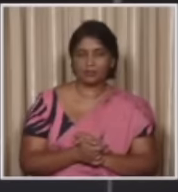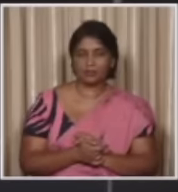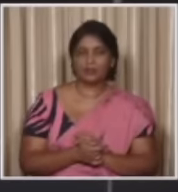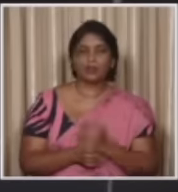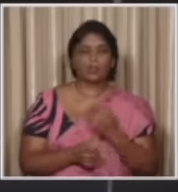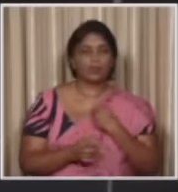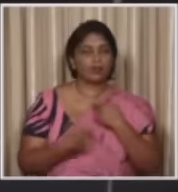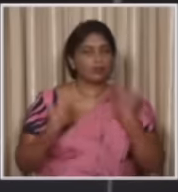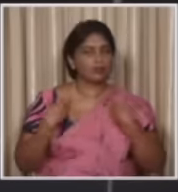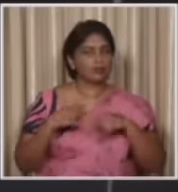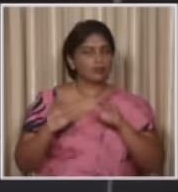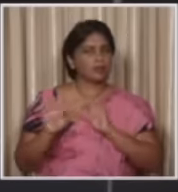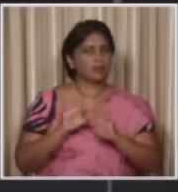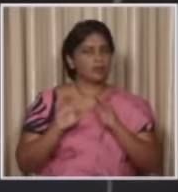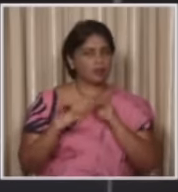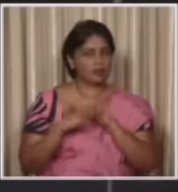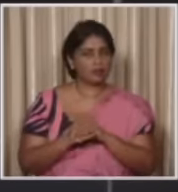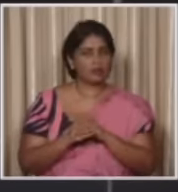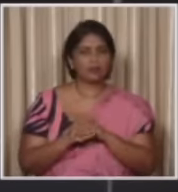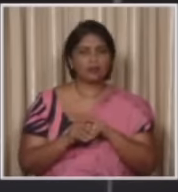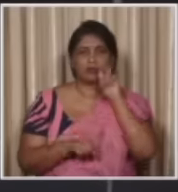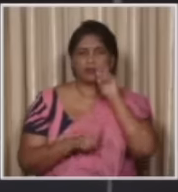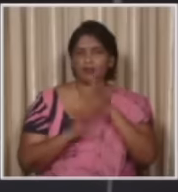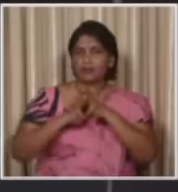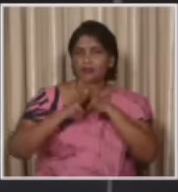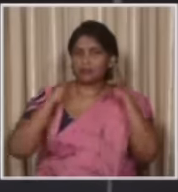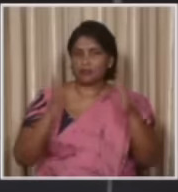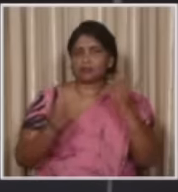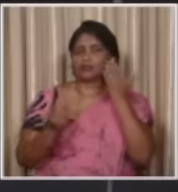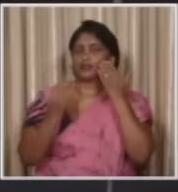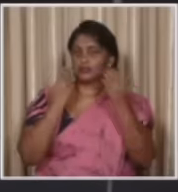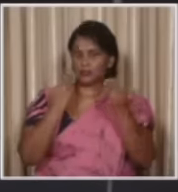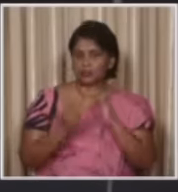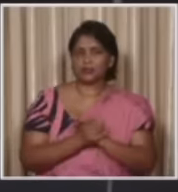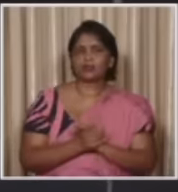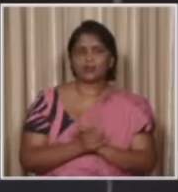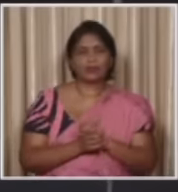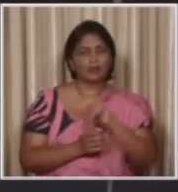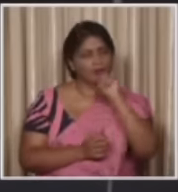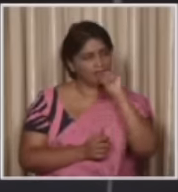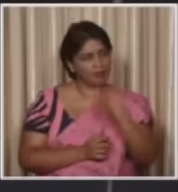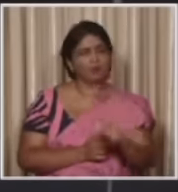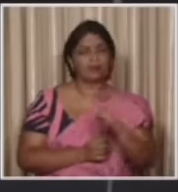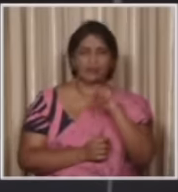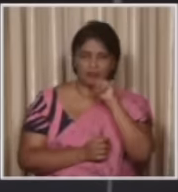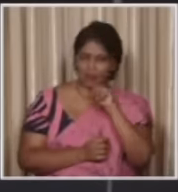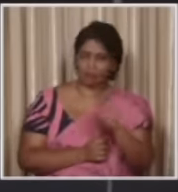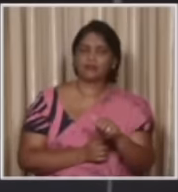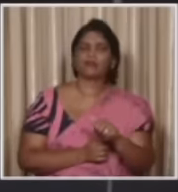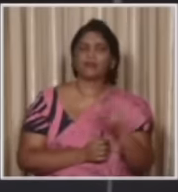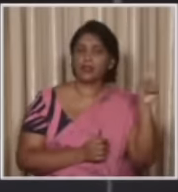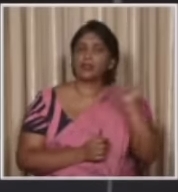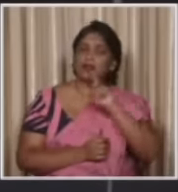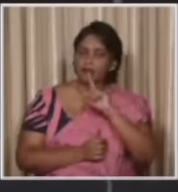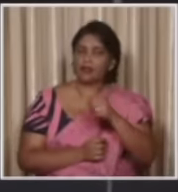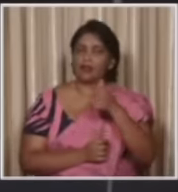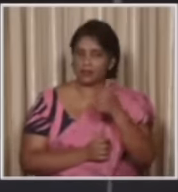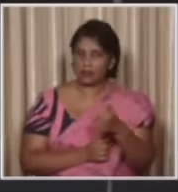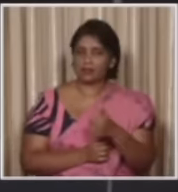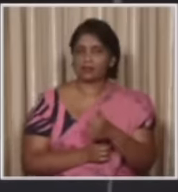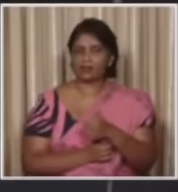අපි රාජපක්ෂ පාලන කාලයේදී සැප්තැම්බර් අල්ලා විශාල ප්‍රමාණයක් දැක්කා. හරියටම හරි. එතුමා කියන එක හරියටම